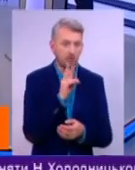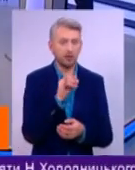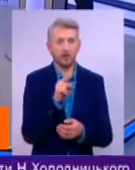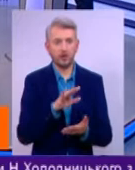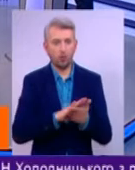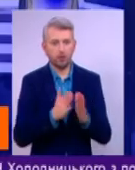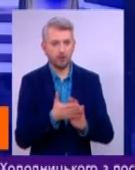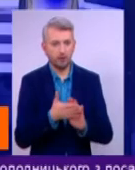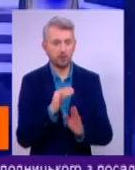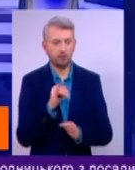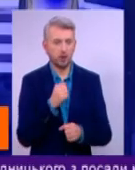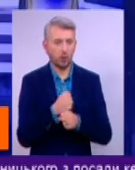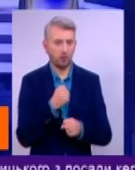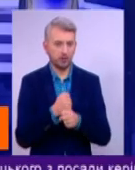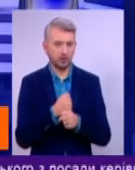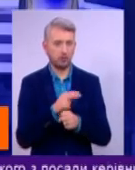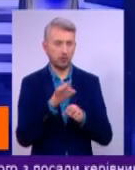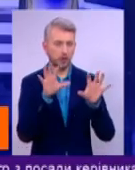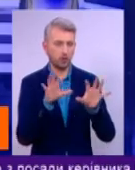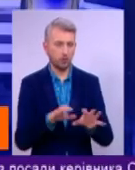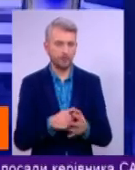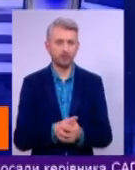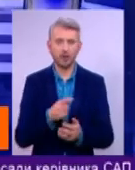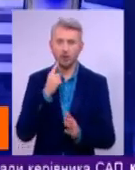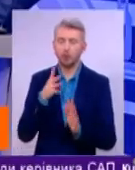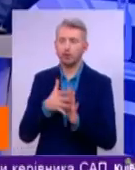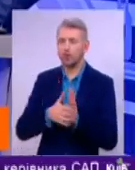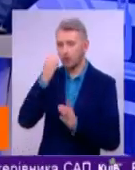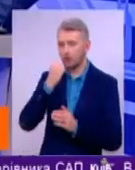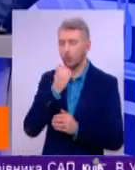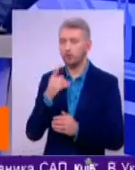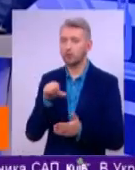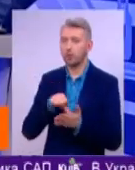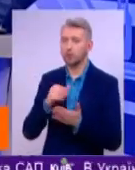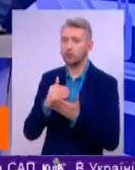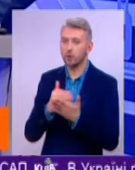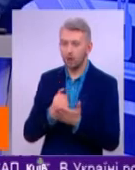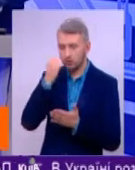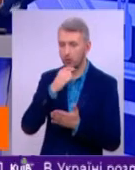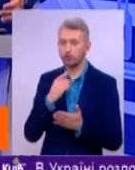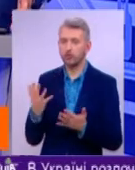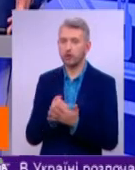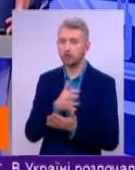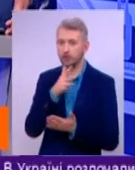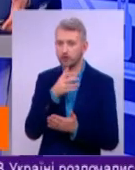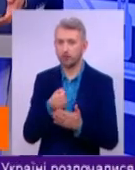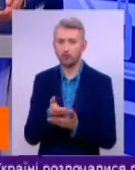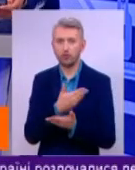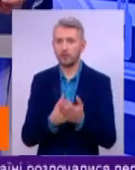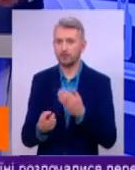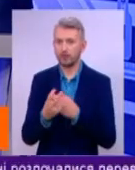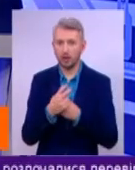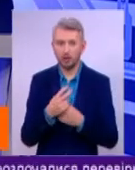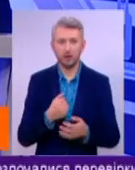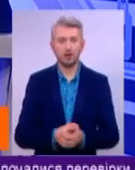обставин, і робиться по закону. Зрозуміло. Панове, дякую вам за участь у програмі, дякую, що знайшли час до нас завітати.